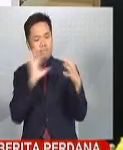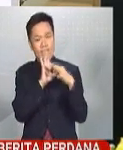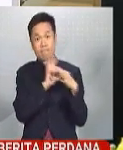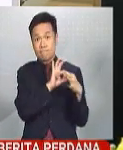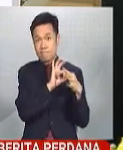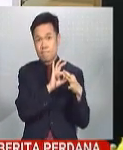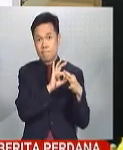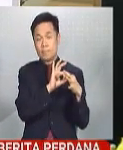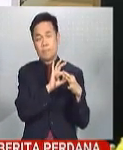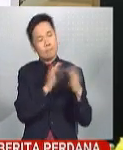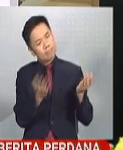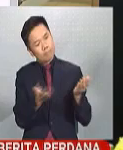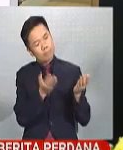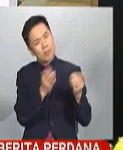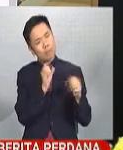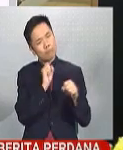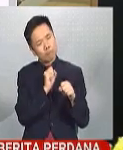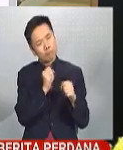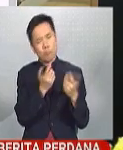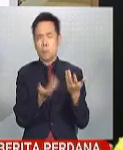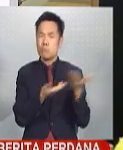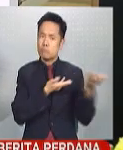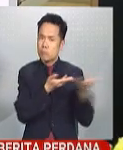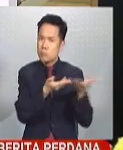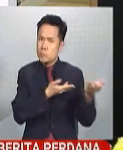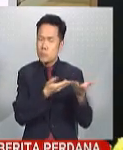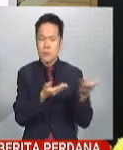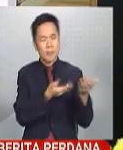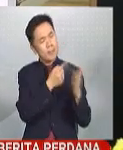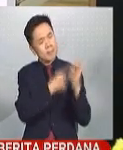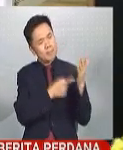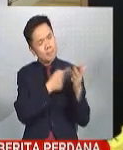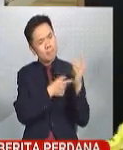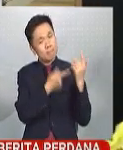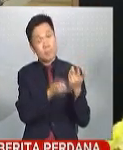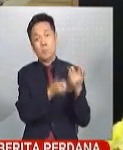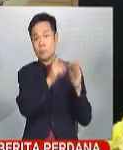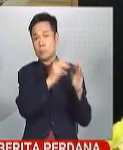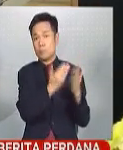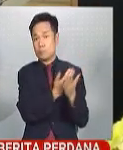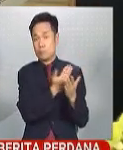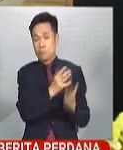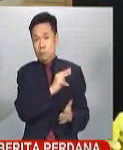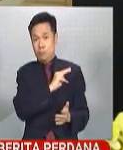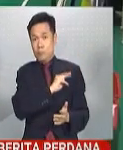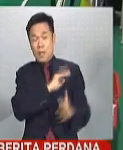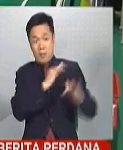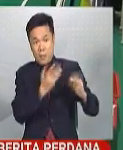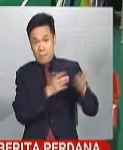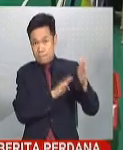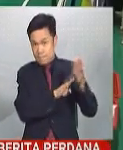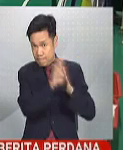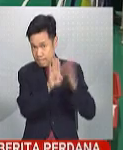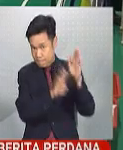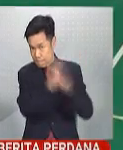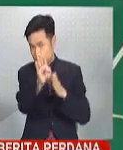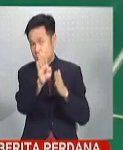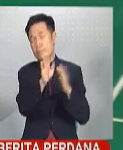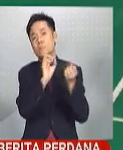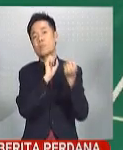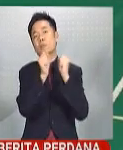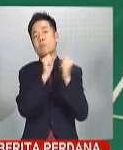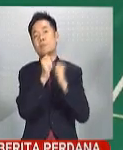membantu, memberi buah fikiran kepada Datuk Sri Rizal dalam pembangunan sukan. Dan beliau turut menambah,